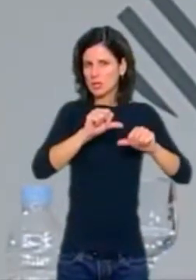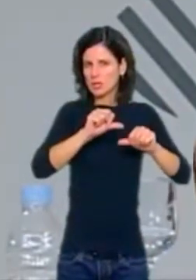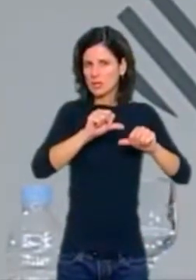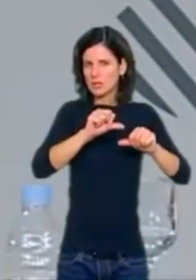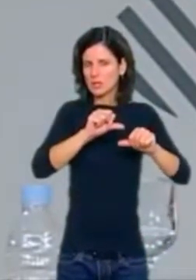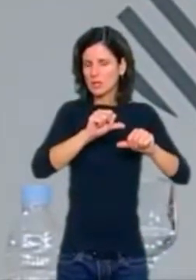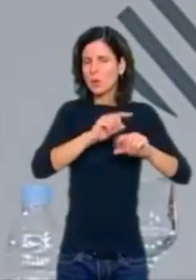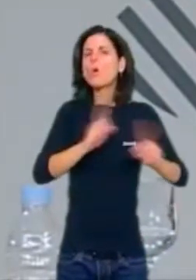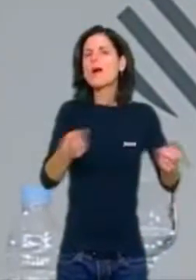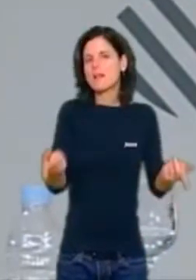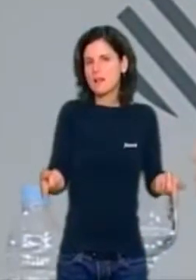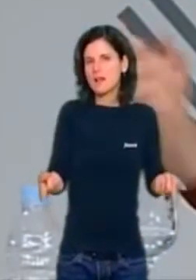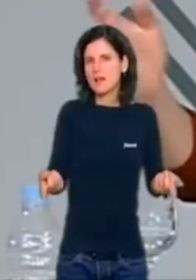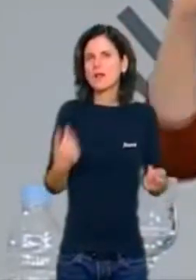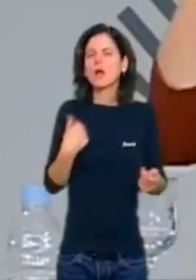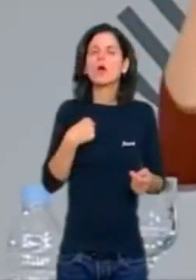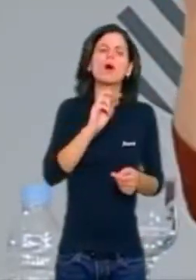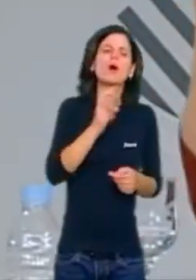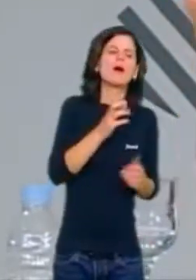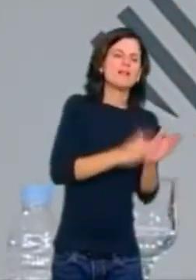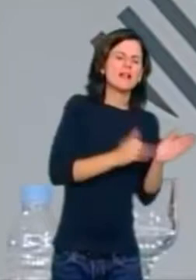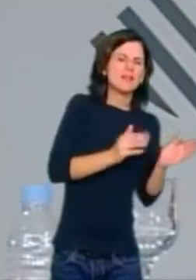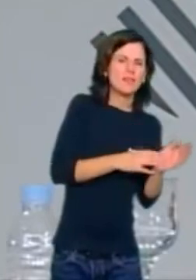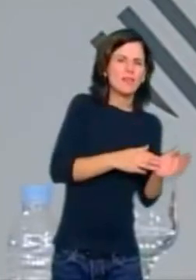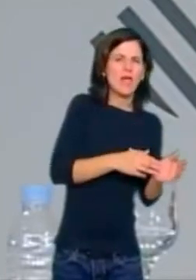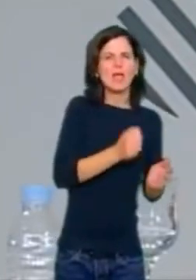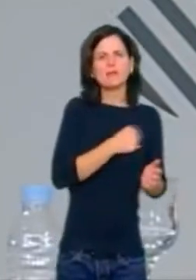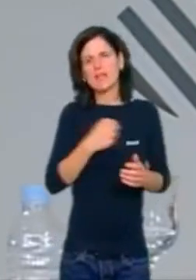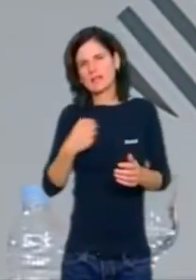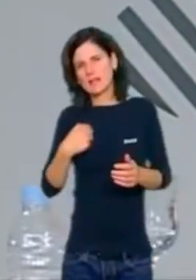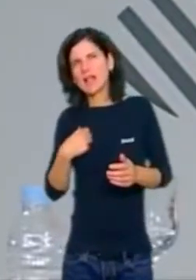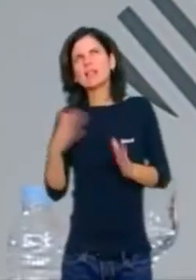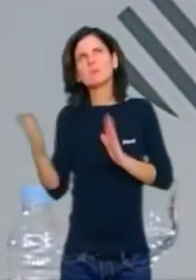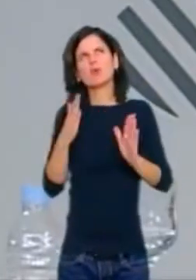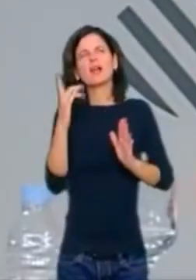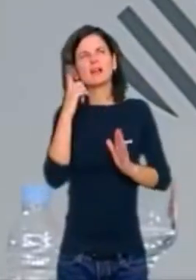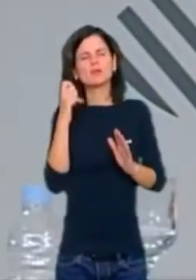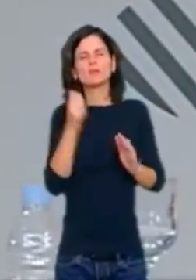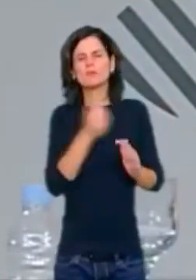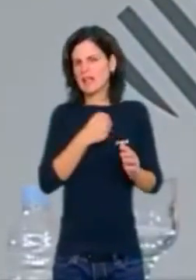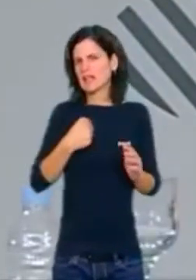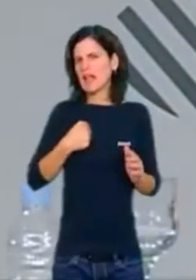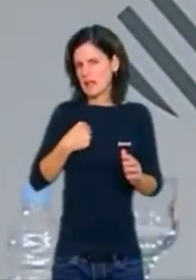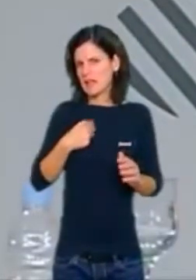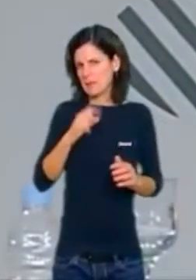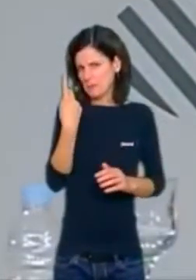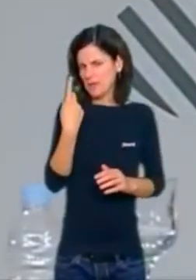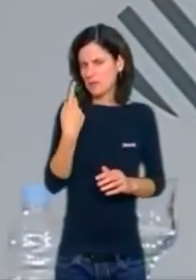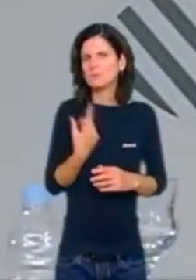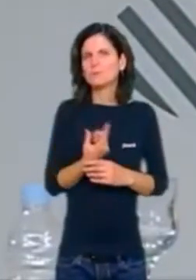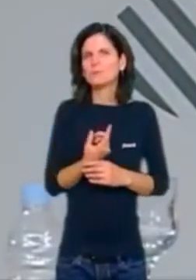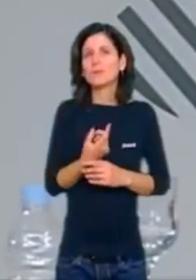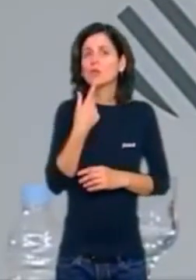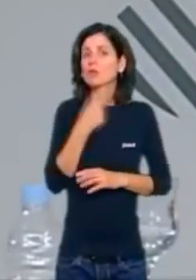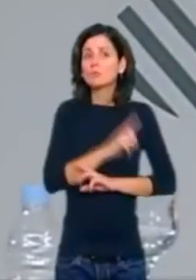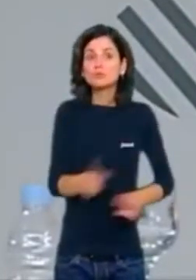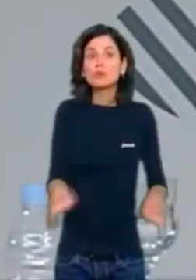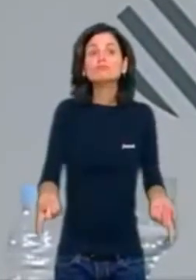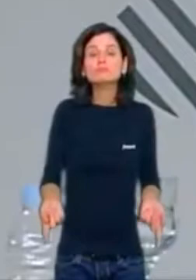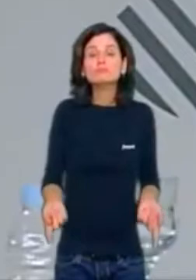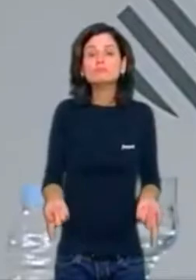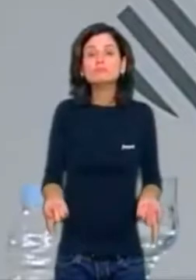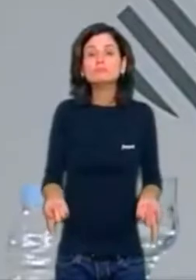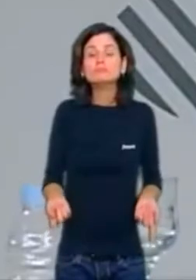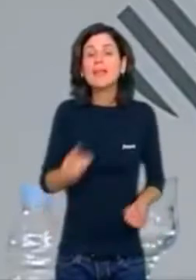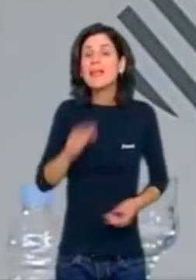I allí algú digui el València, el Villarreal, era l'època que el Villarreal anava molt bé. I allà, jo els vaig dir, pues no, ningú no d'aixòs.